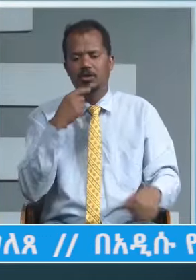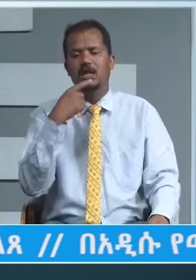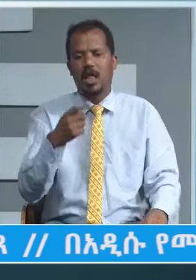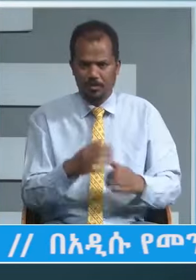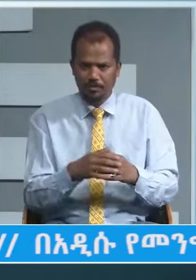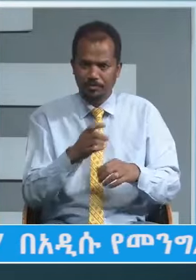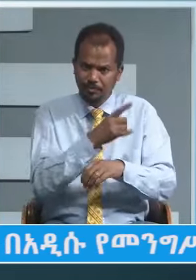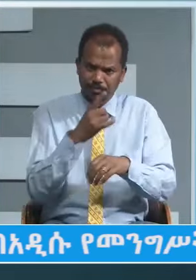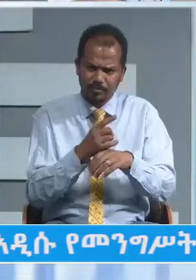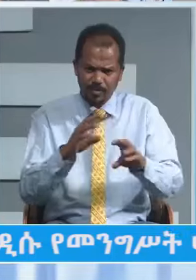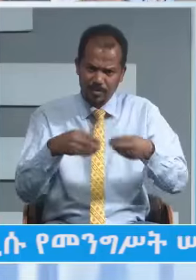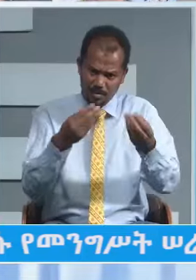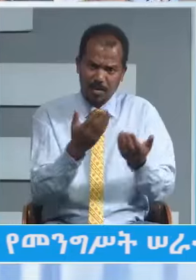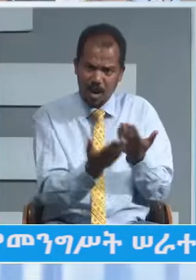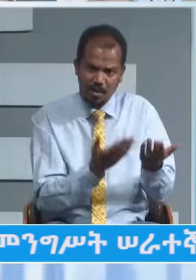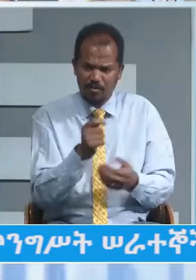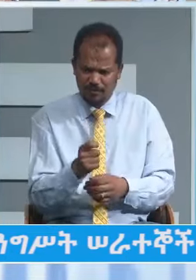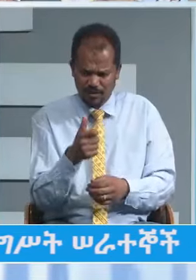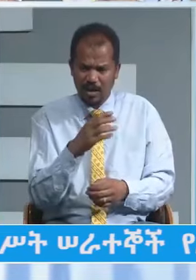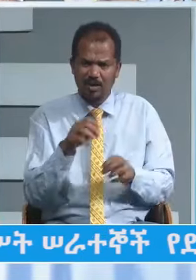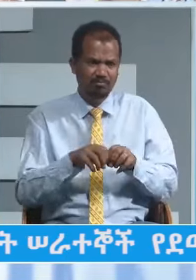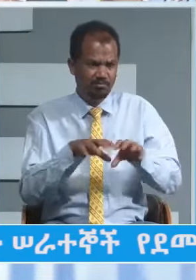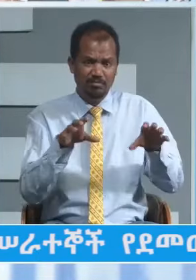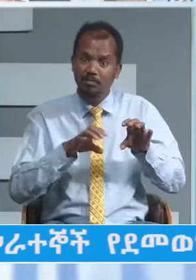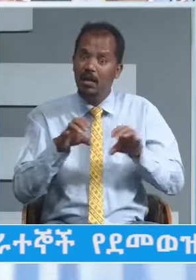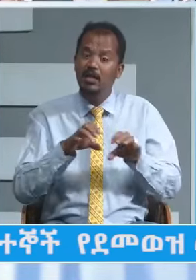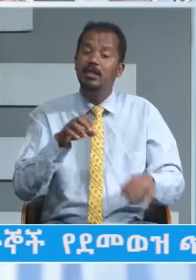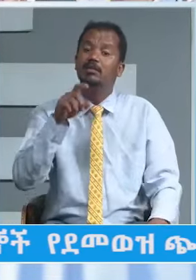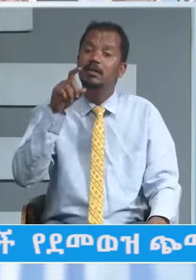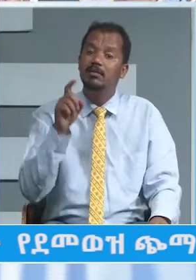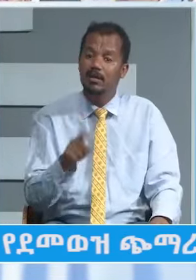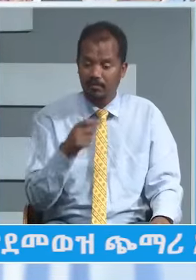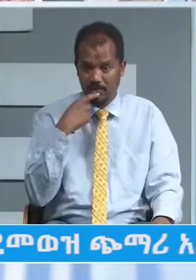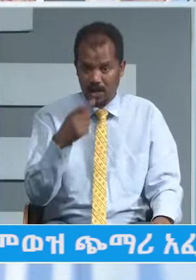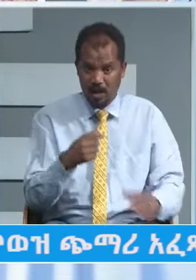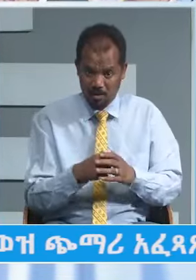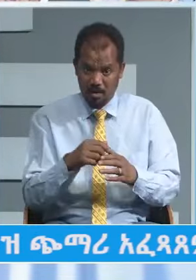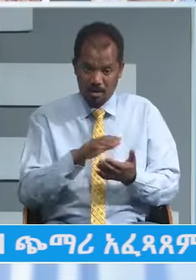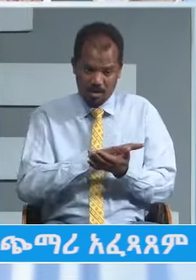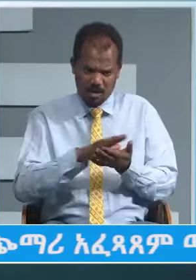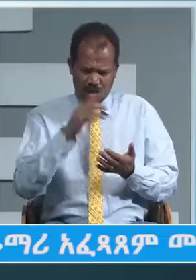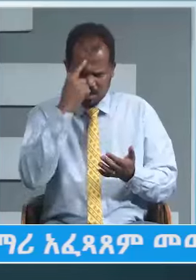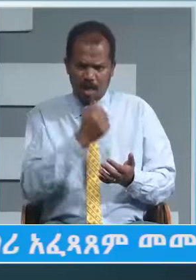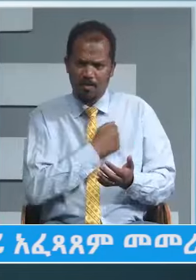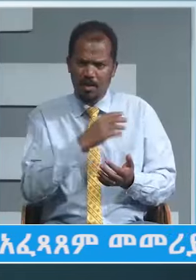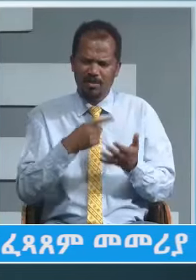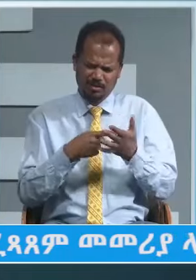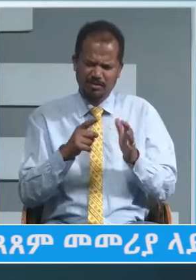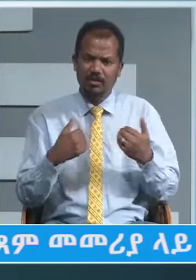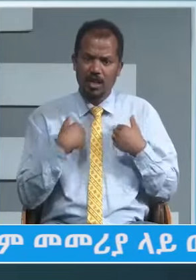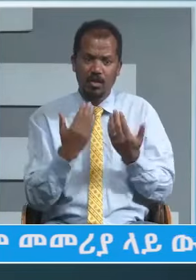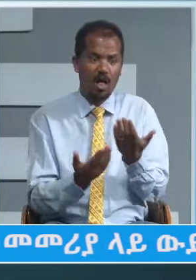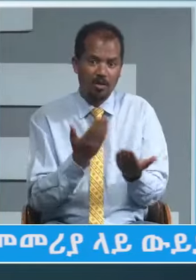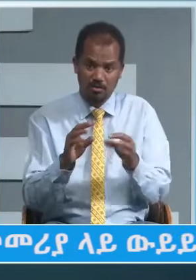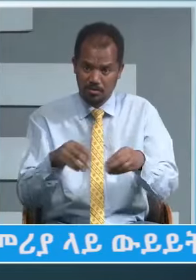እንደሚያስችል ተናግረዋል። ለዜጎች የሚሰጠው አገልግሎት ፈጣንና ተደራሽ ማድረግ እንደሚጠበቅም አሳስበዋል። ጥራት፣ ታማኝነትና